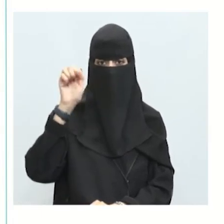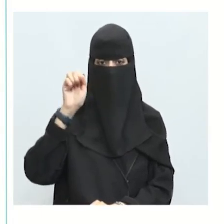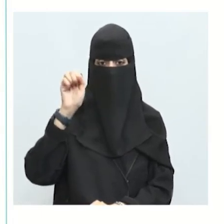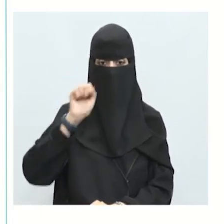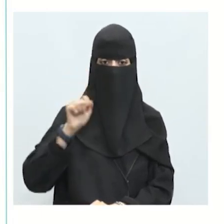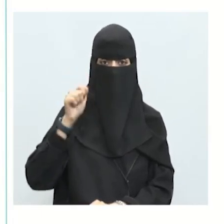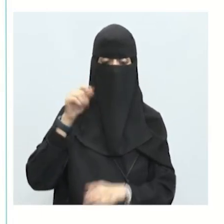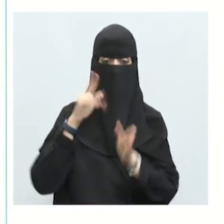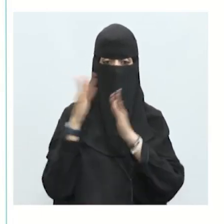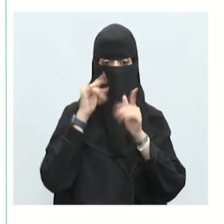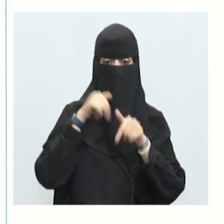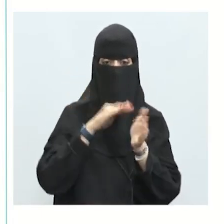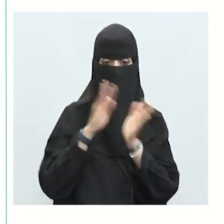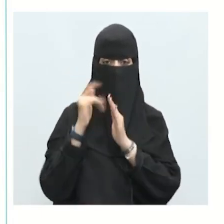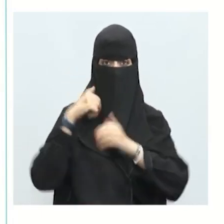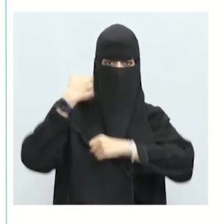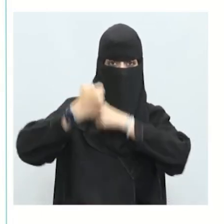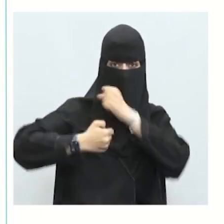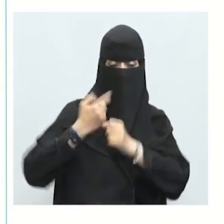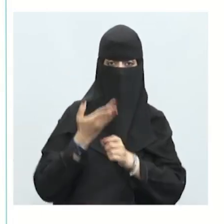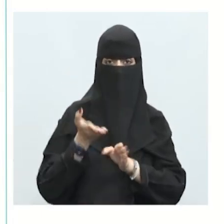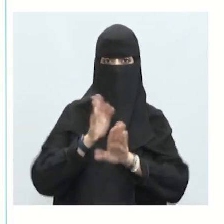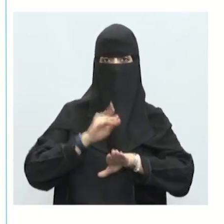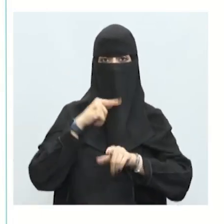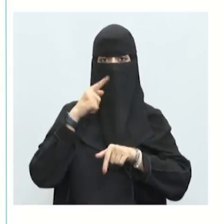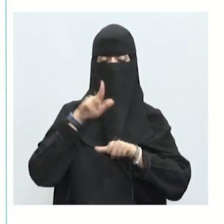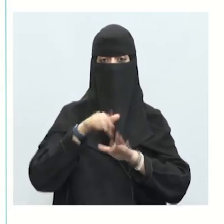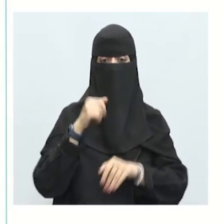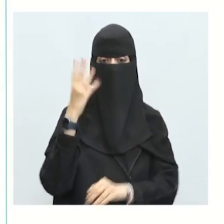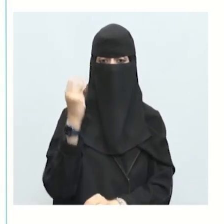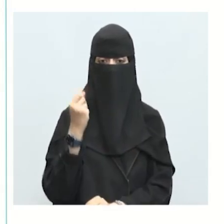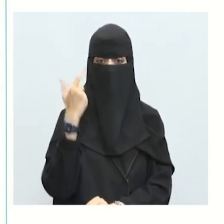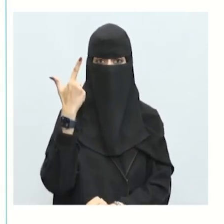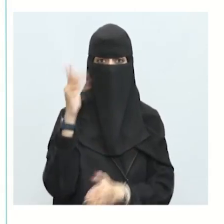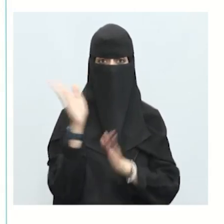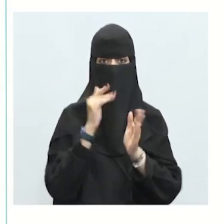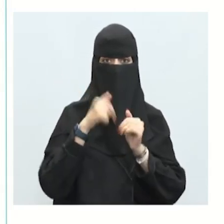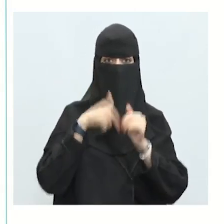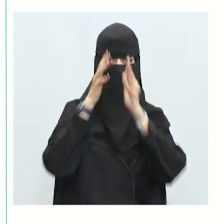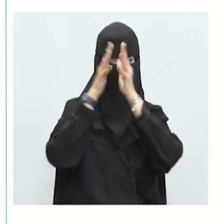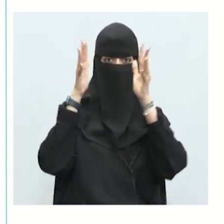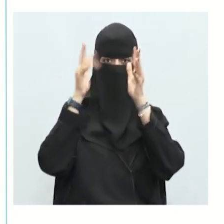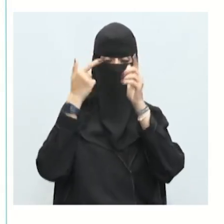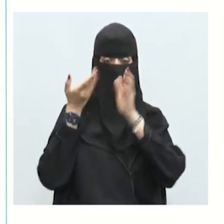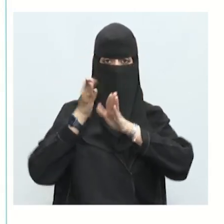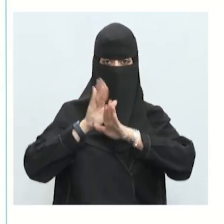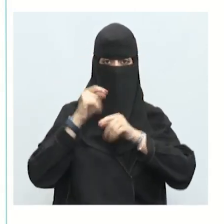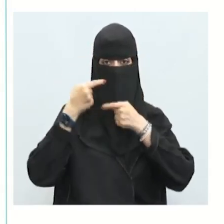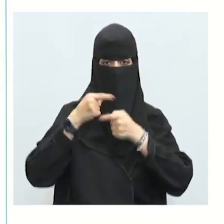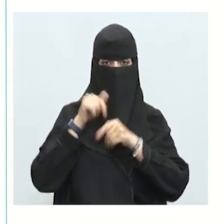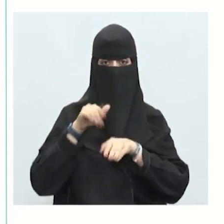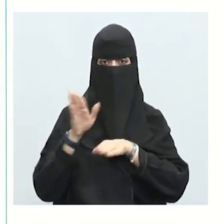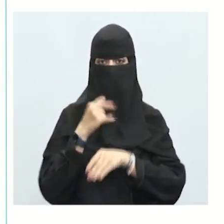محاوله الى المحاوله محاوله اكثر عندنا الرقم سبعه هل هو اكبر من او يساوي